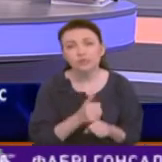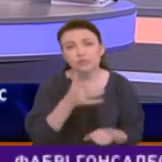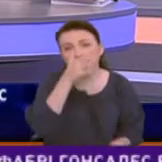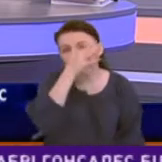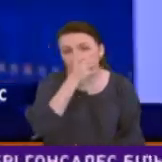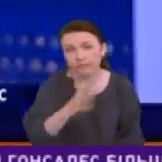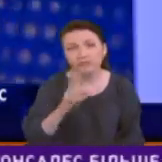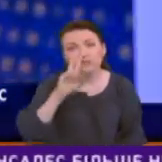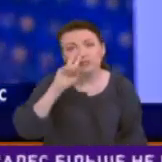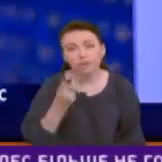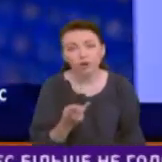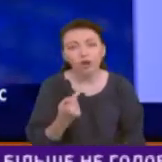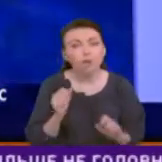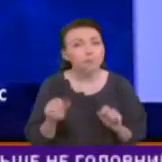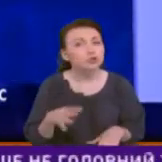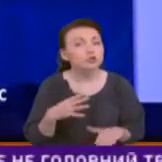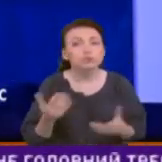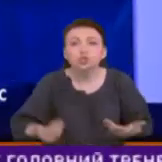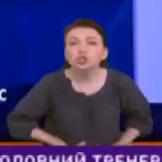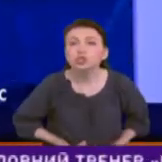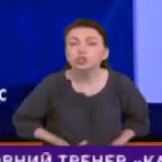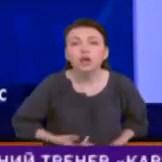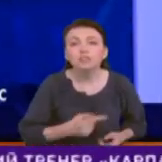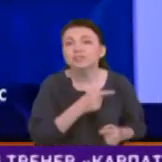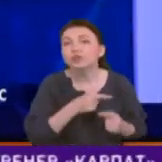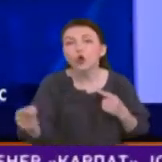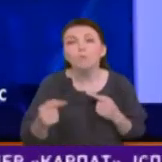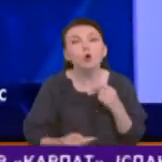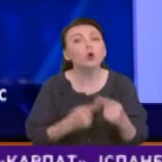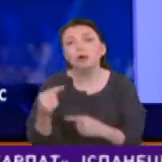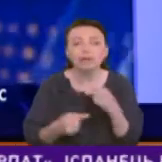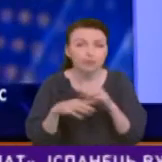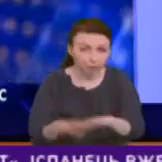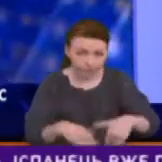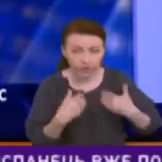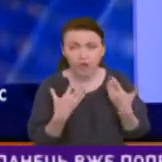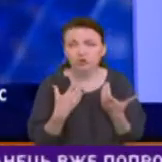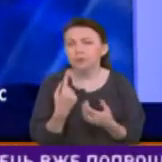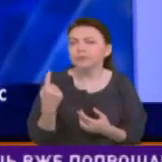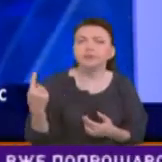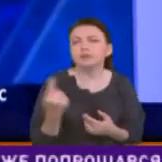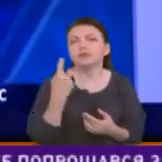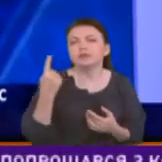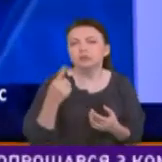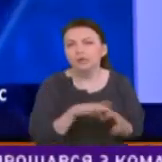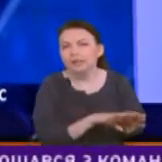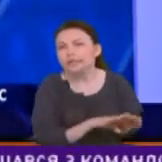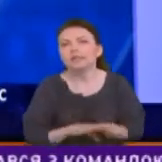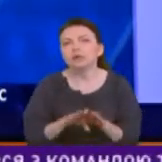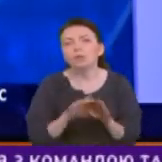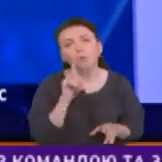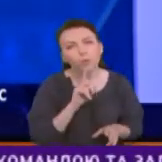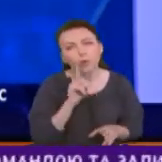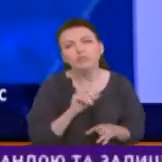наприклад, за 2 роки. Можливо, для цього треба буде життя цілого покоління, щоб це все привести до єдиного знаменника.